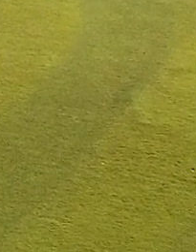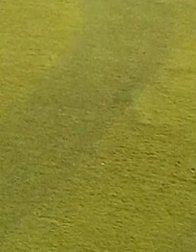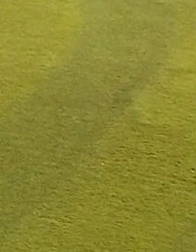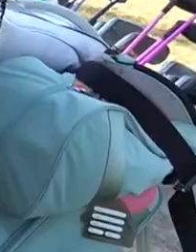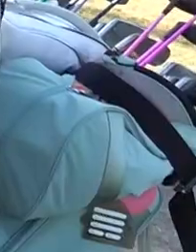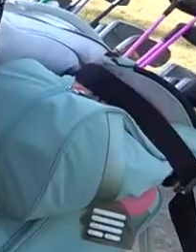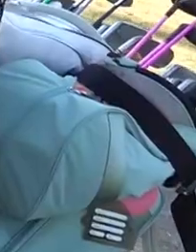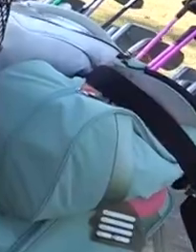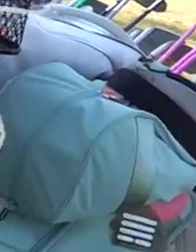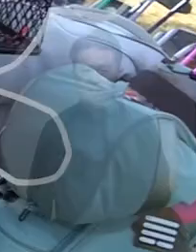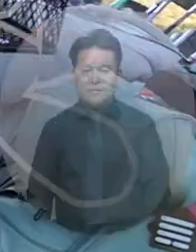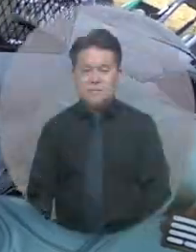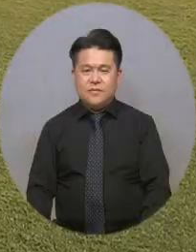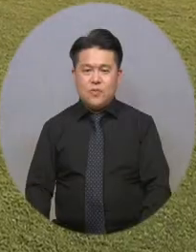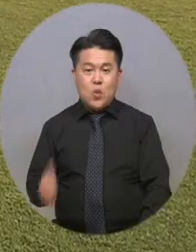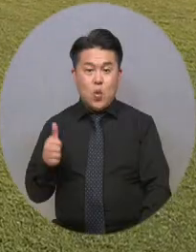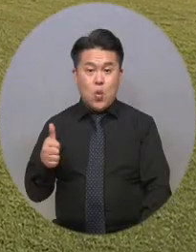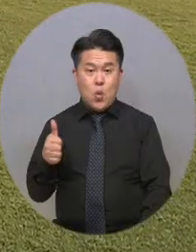아. 샤.